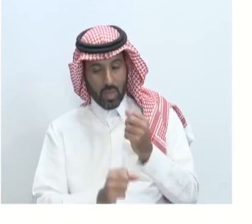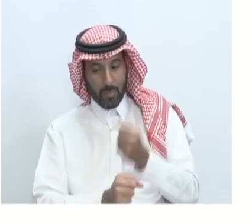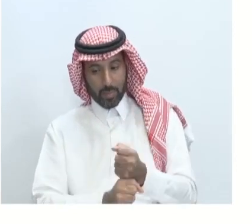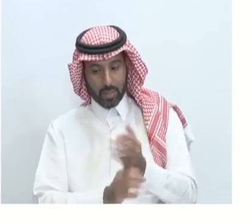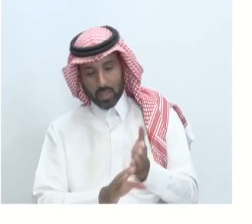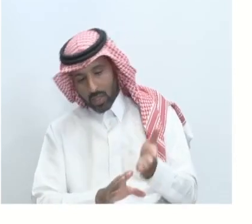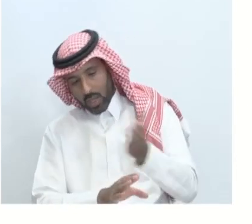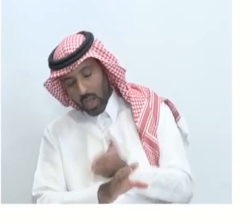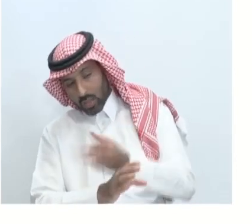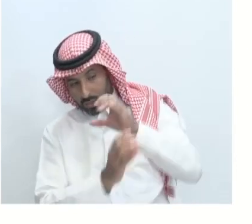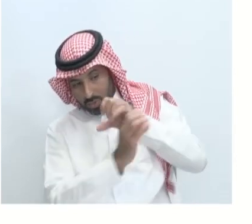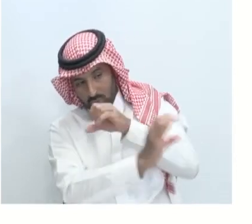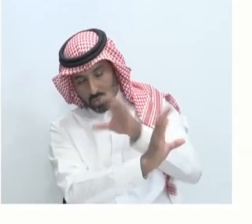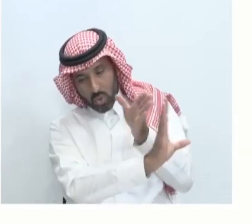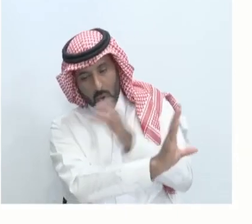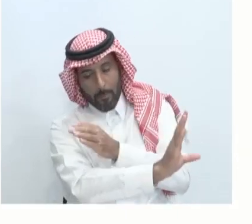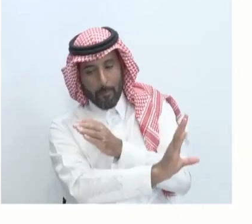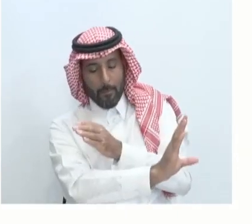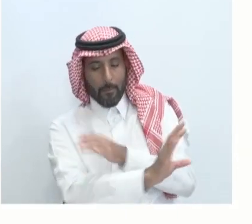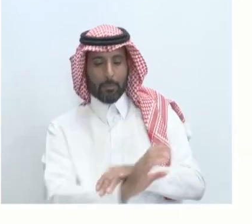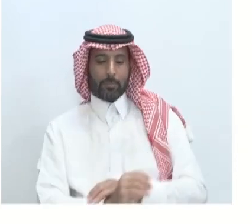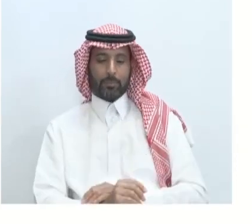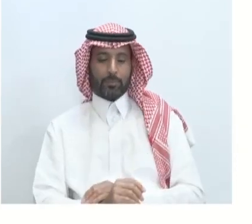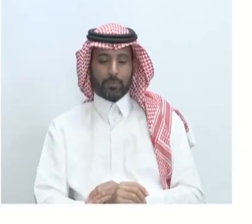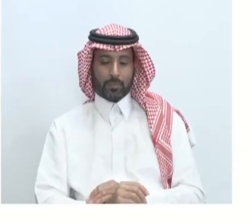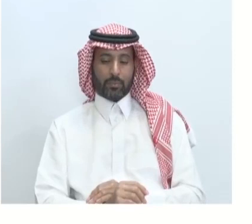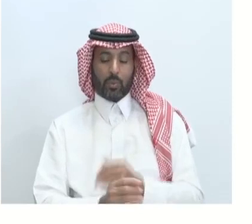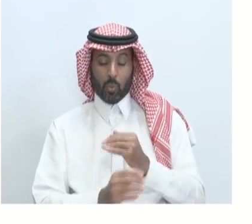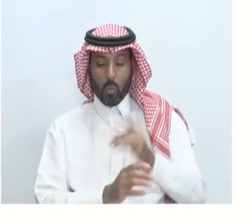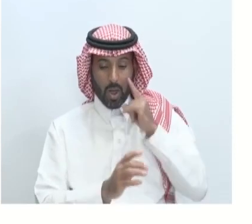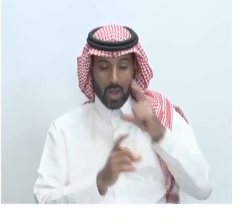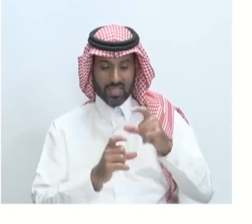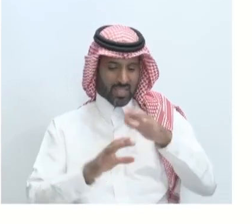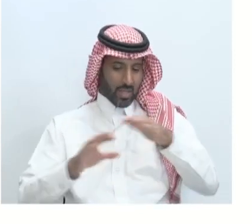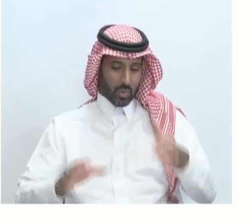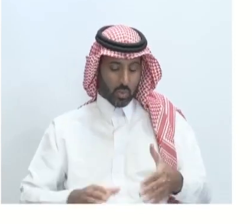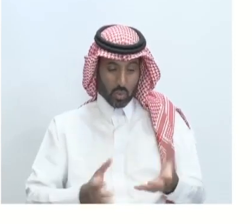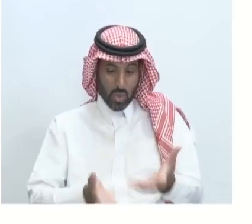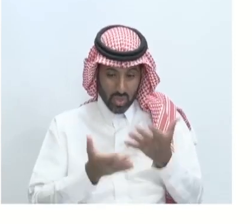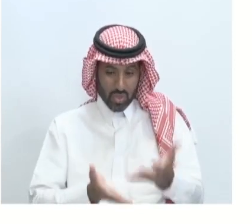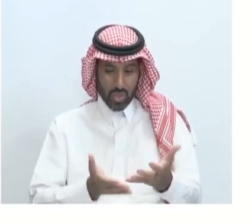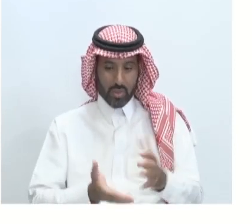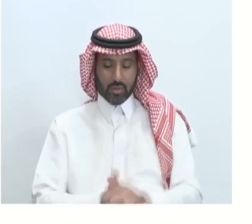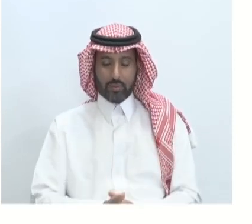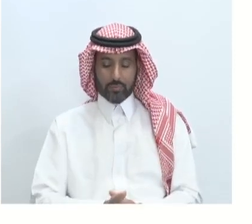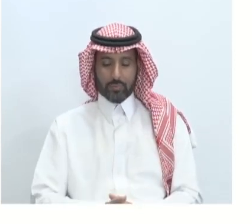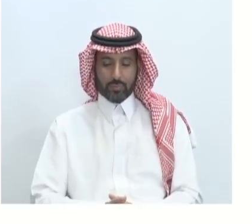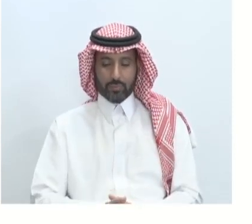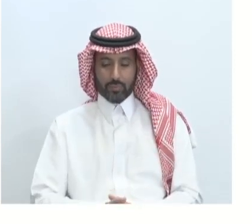خارج التلسكوب وذلك ليتمكن من وضع اي اجهزه خصوصا